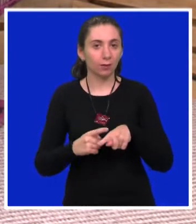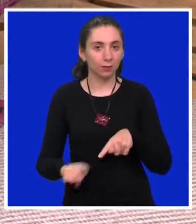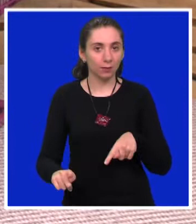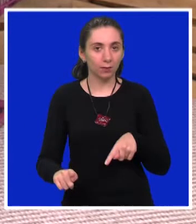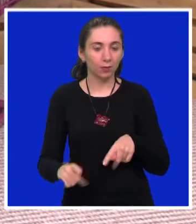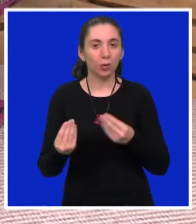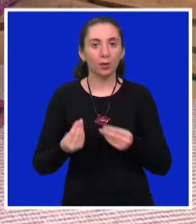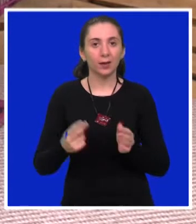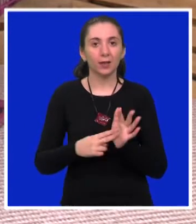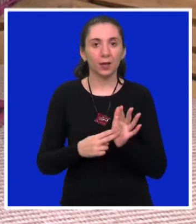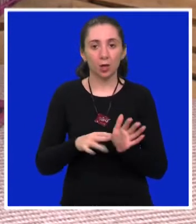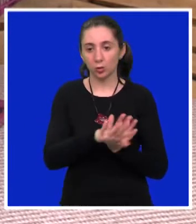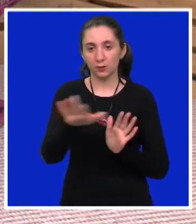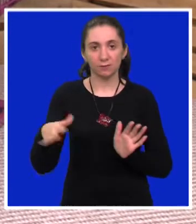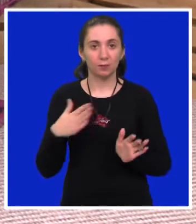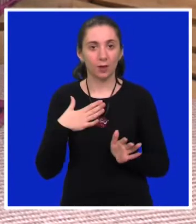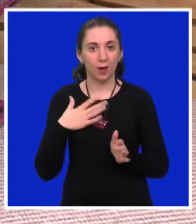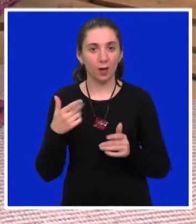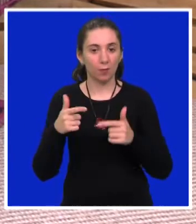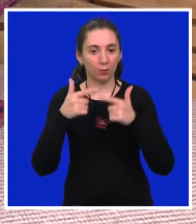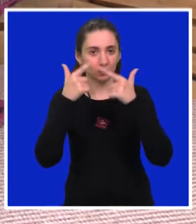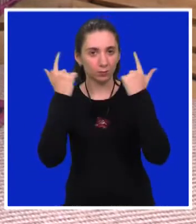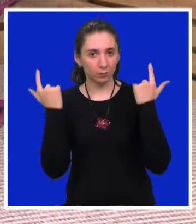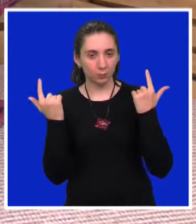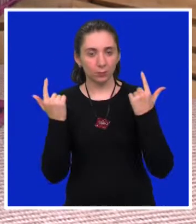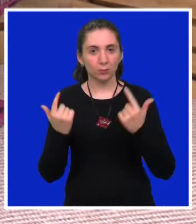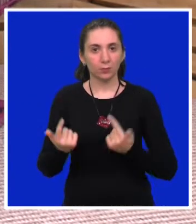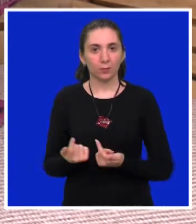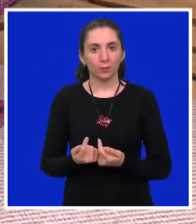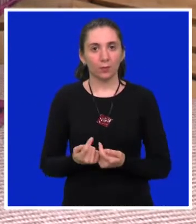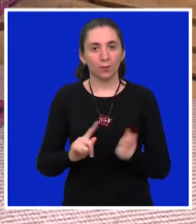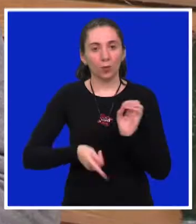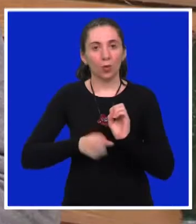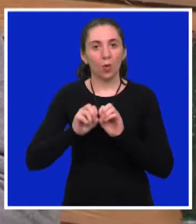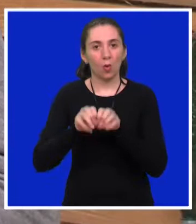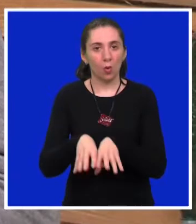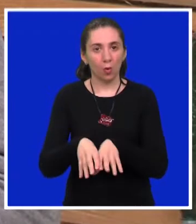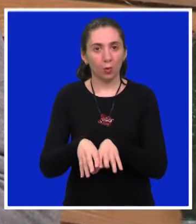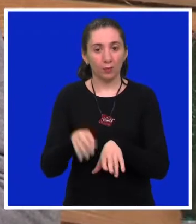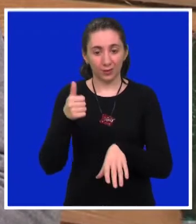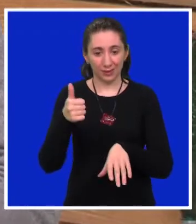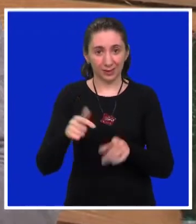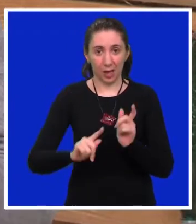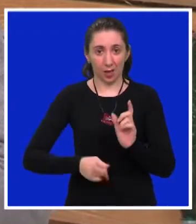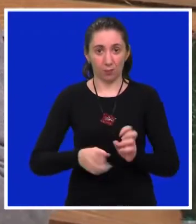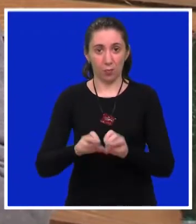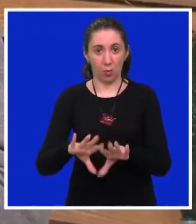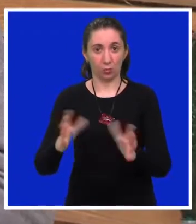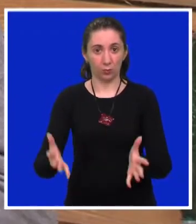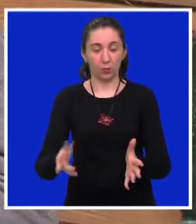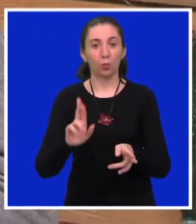dijelu da na neki način svima nama posvijestimo i osvijestimo da otpad sam po sebi,